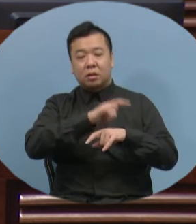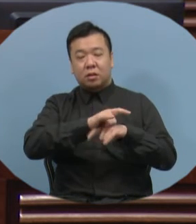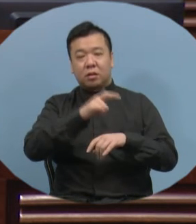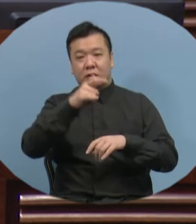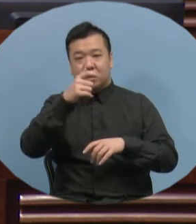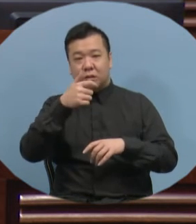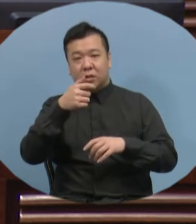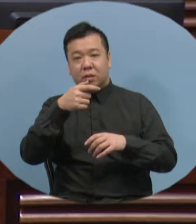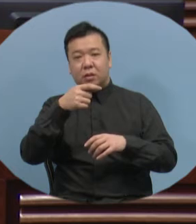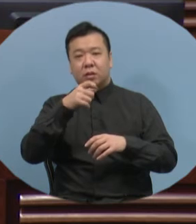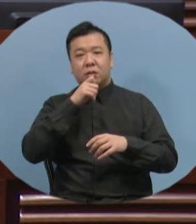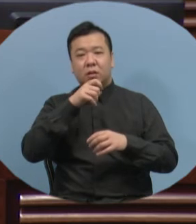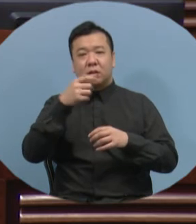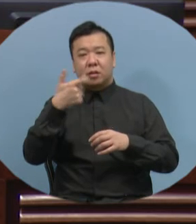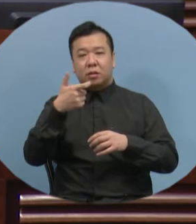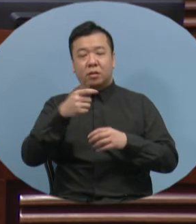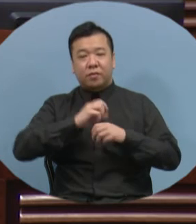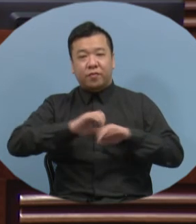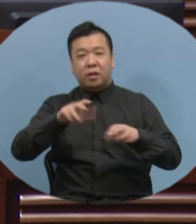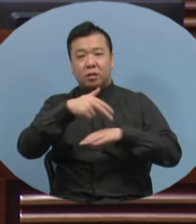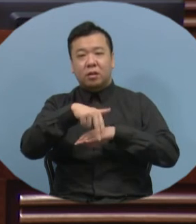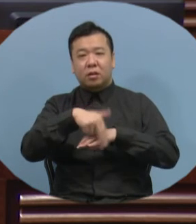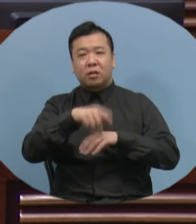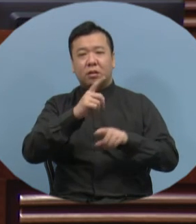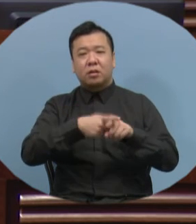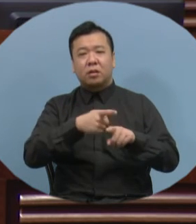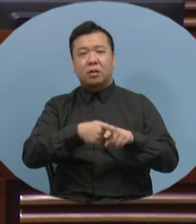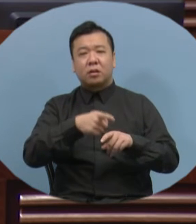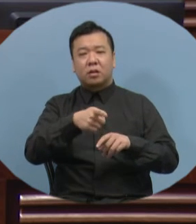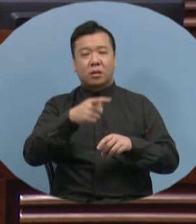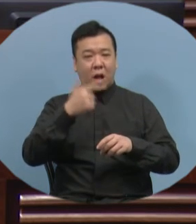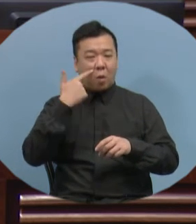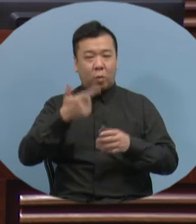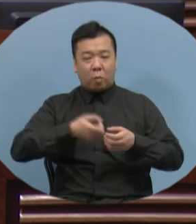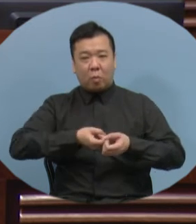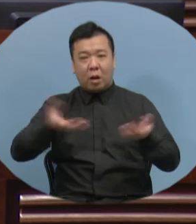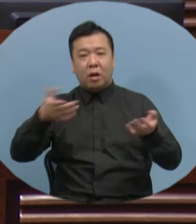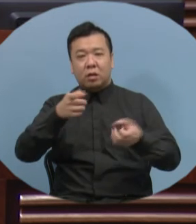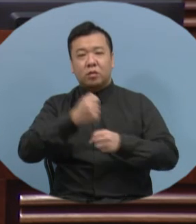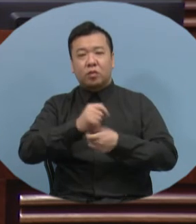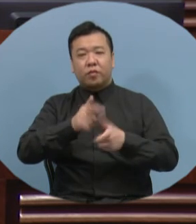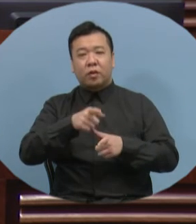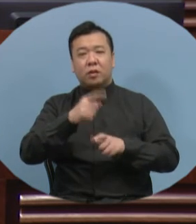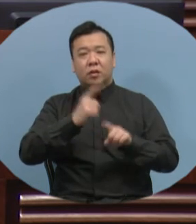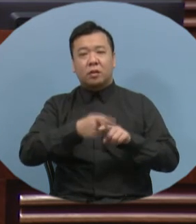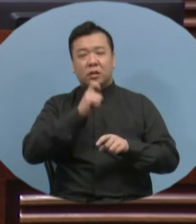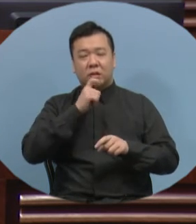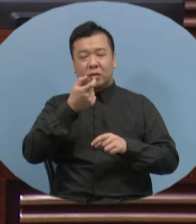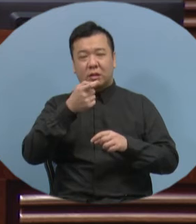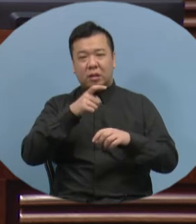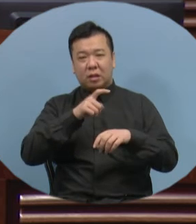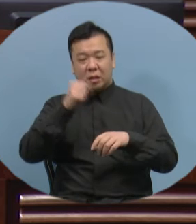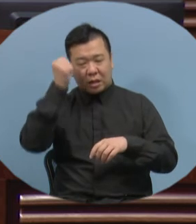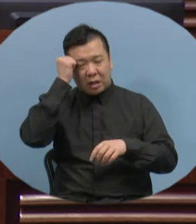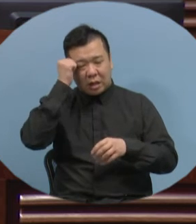施咧，以及再次推行現金發放計劃，都是屬於較為廣泛的措施。面對有限